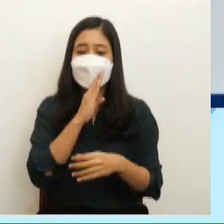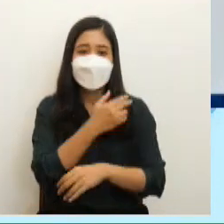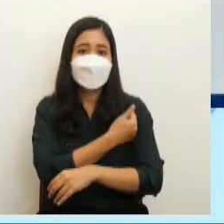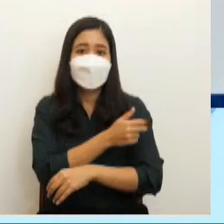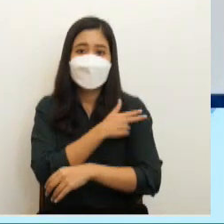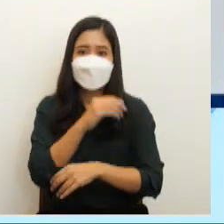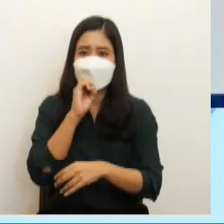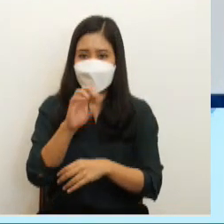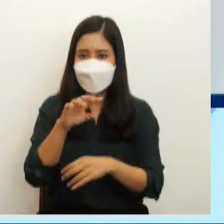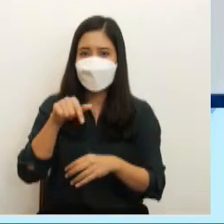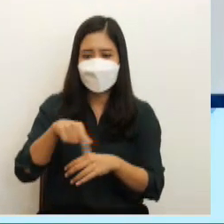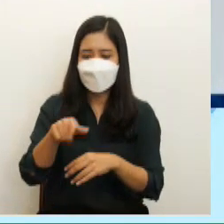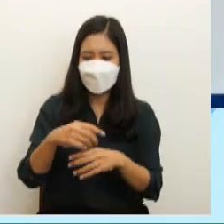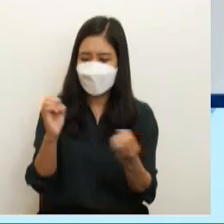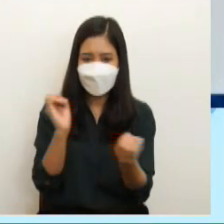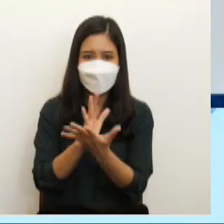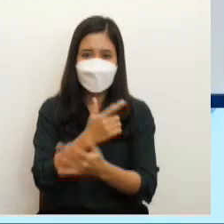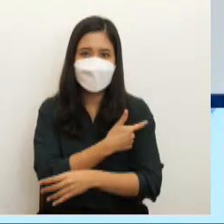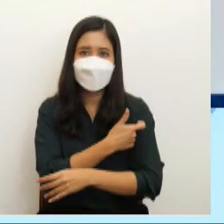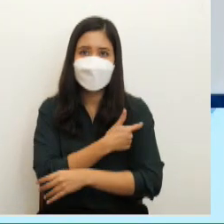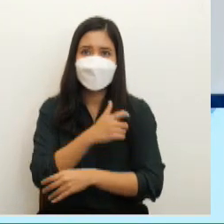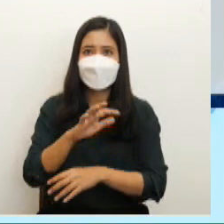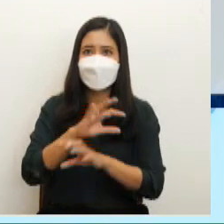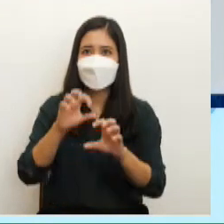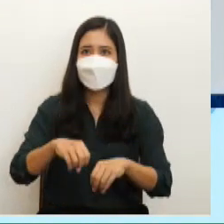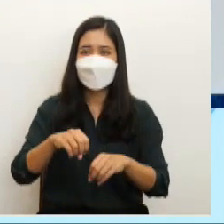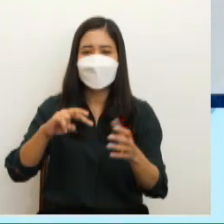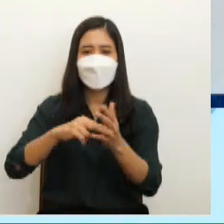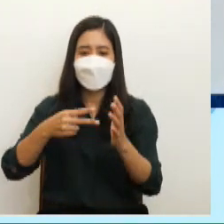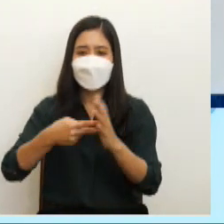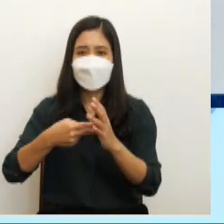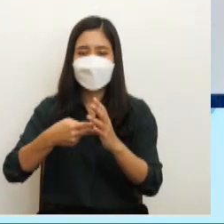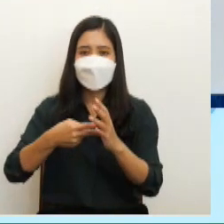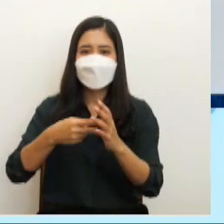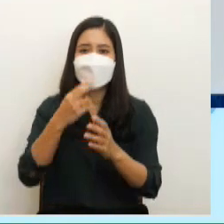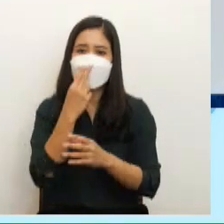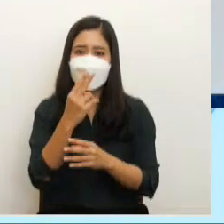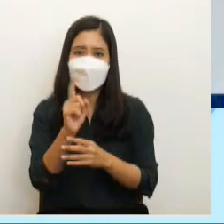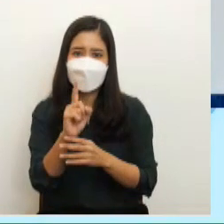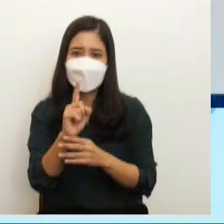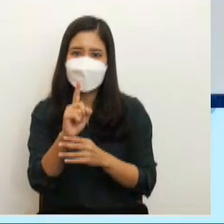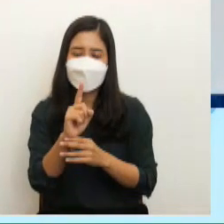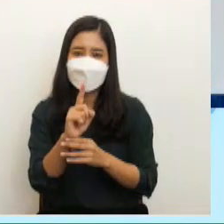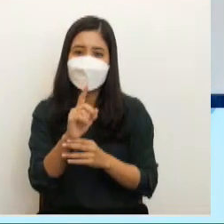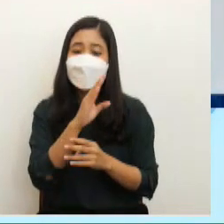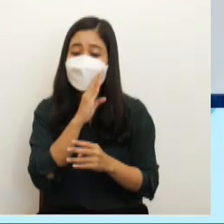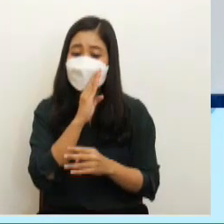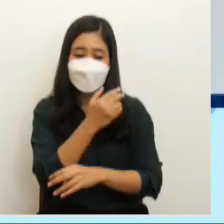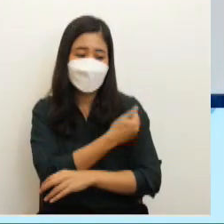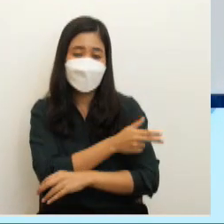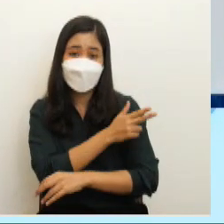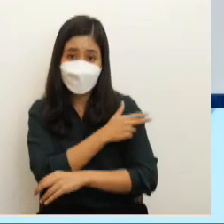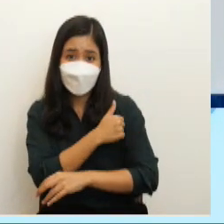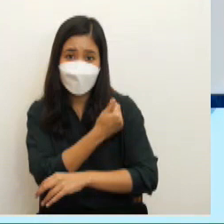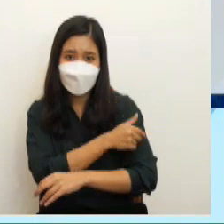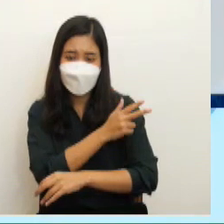ทีนี้นะครับในอีกกรณีหนึ่งนะครับหลายคนก็บอกว่าถ้าแพทย์ไม่ออกใบรับรอง